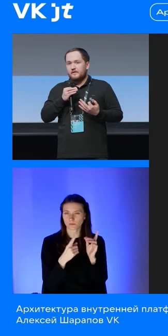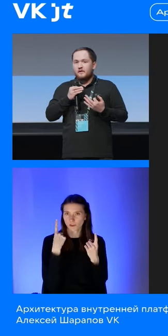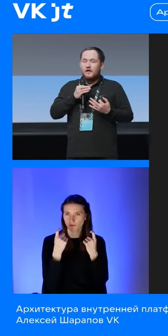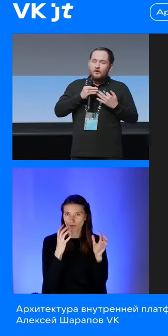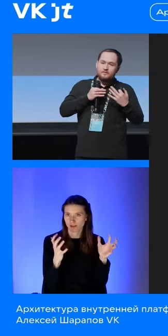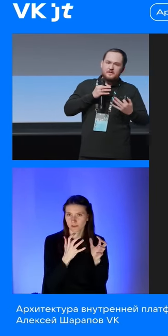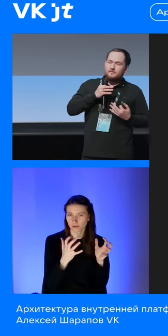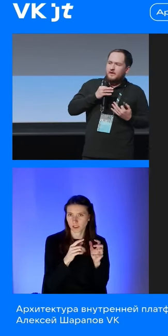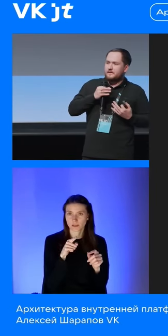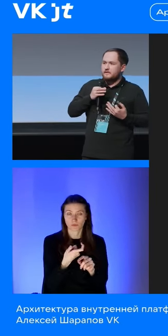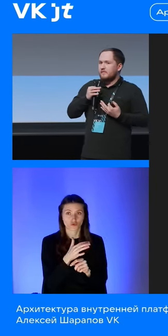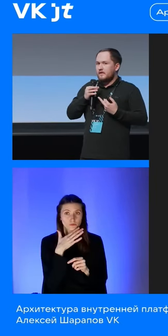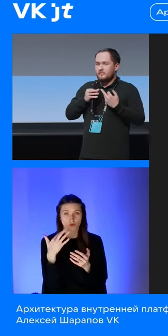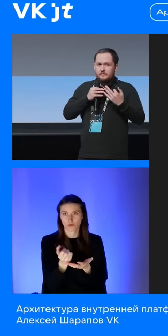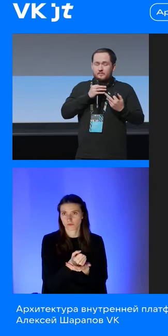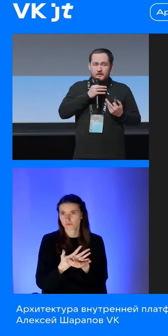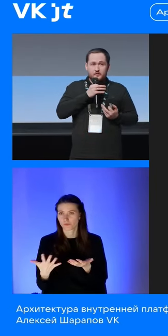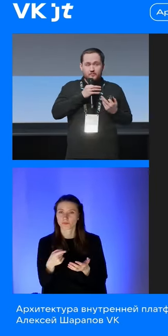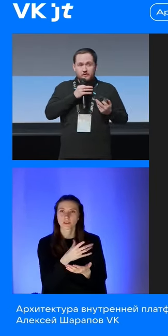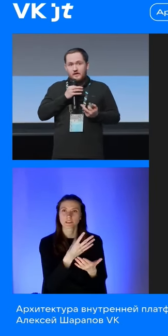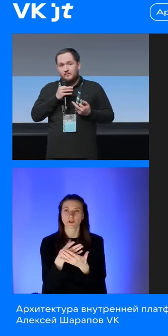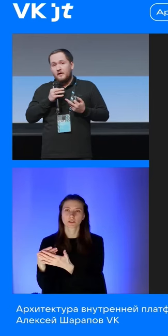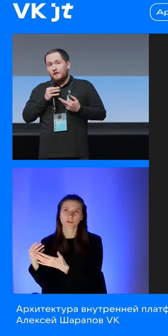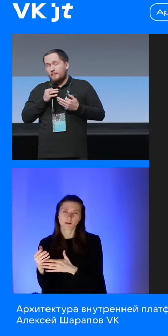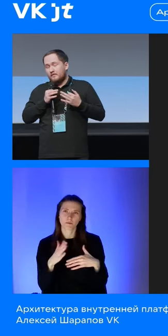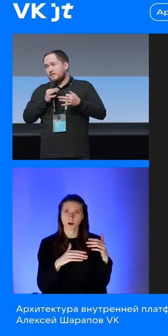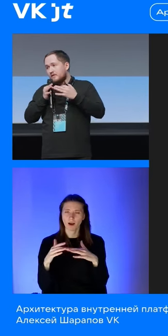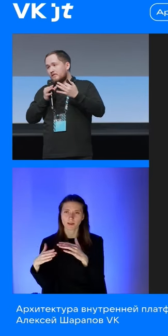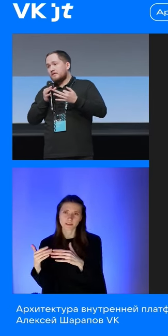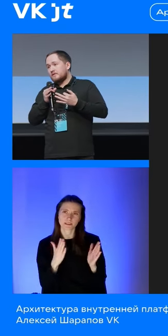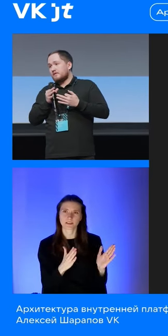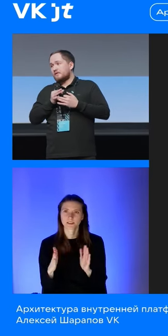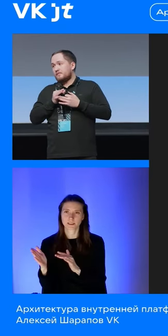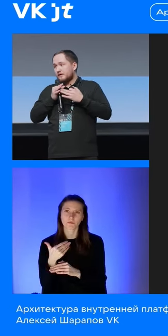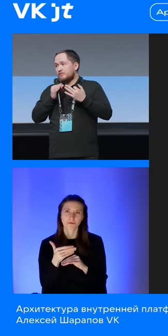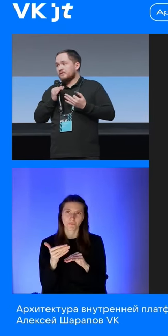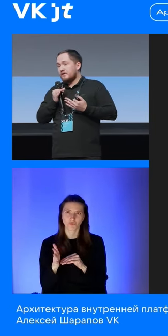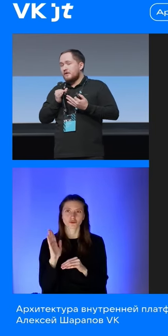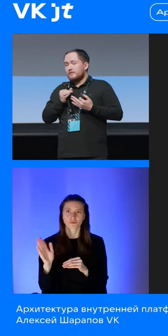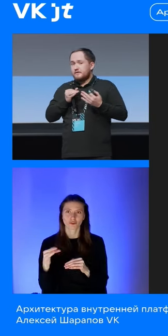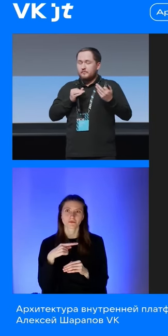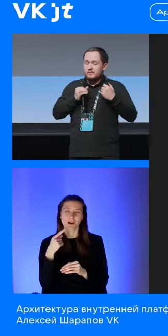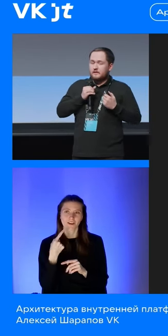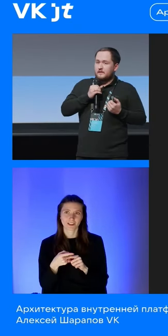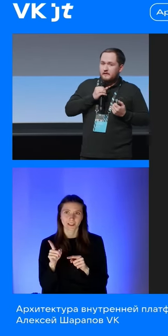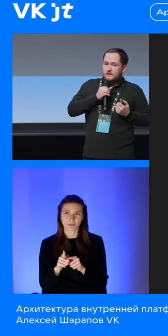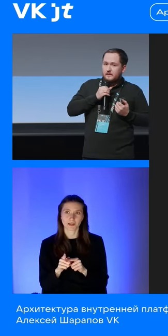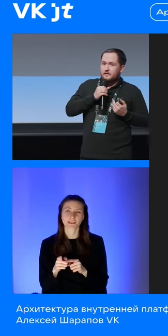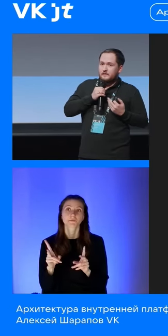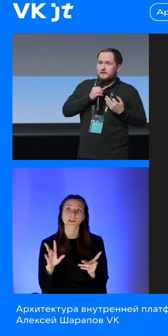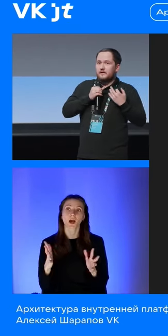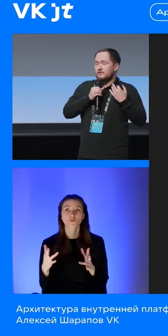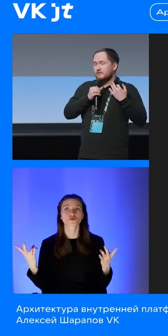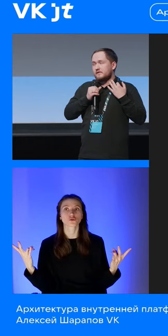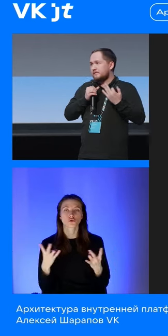количество и у всех там практики свои мы с вами про это ещё поговорим Ну это такой этот подытоживая да то есть кому-то Надо данные